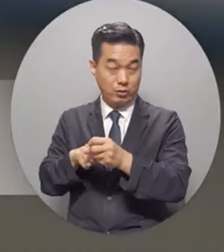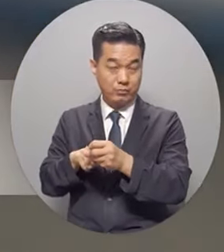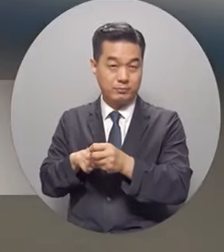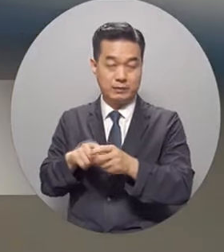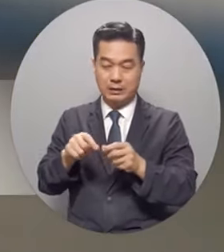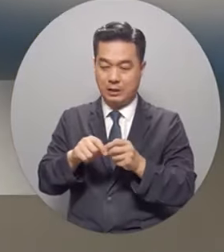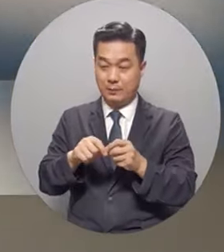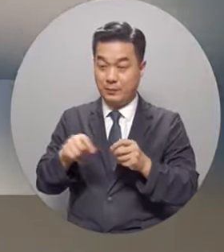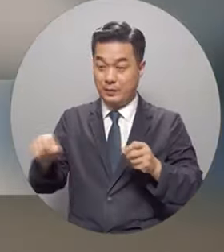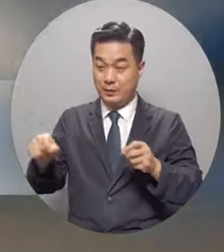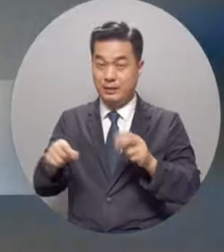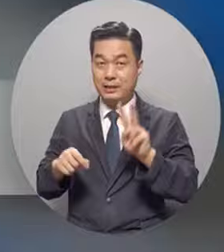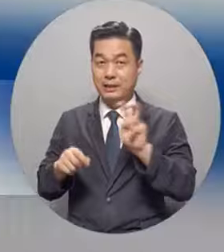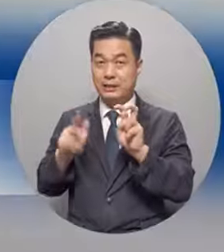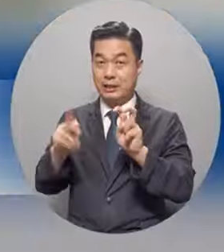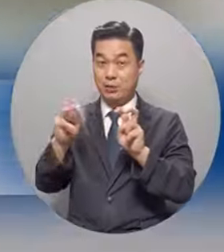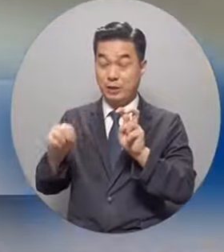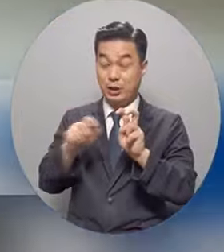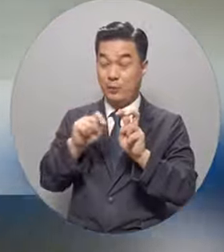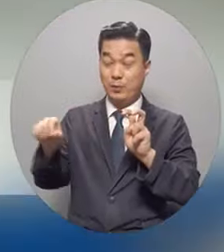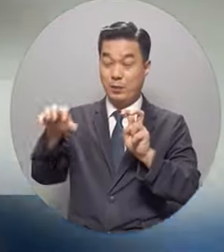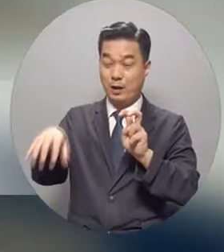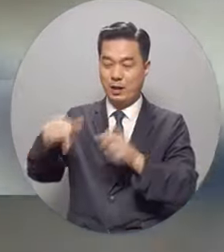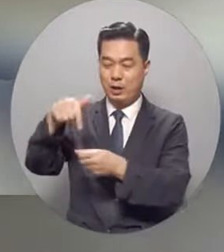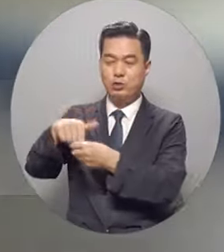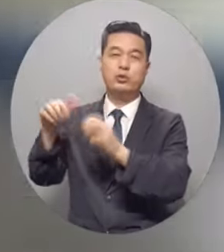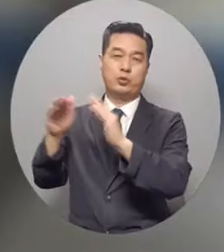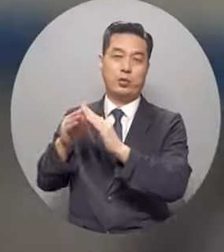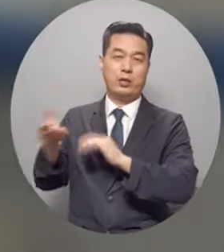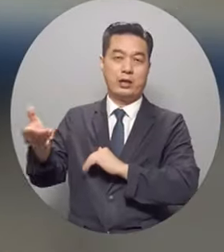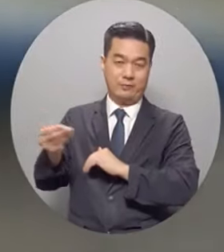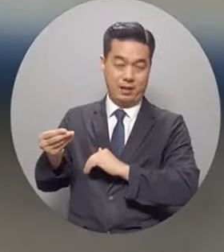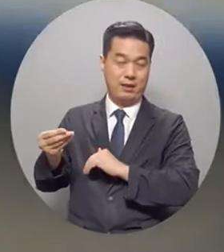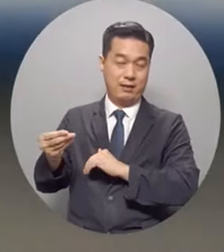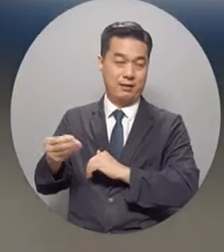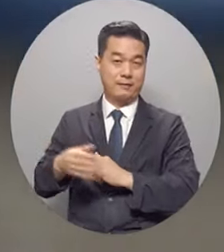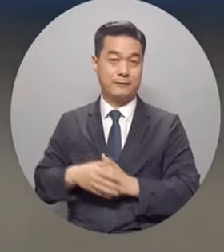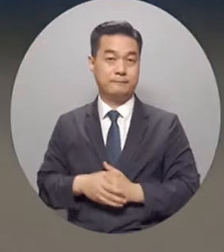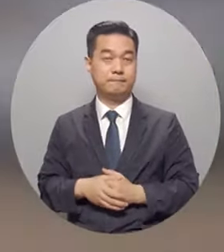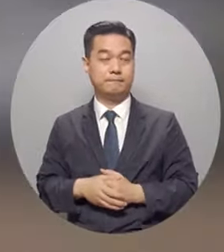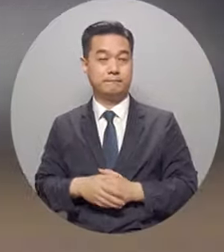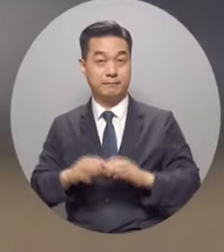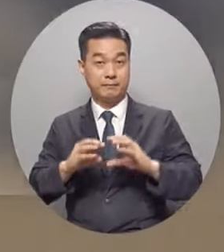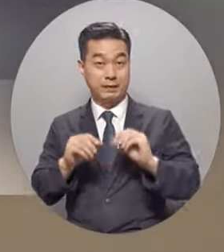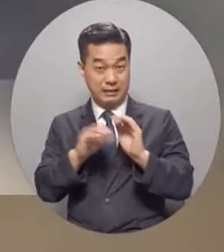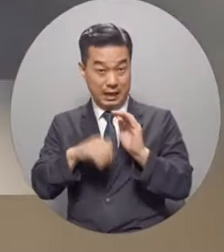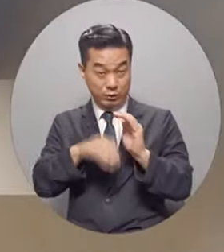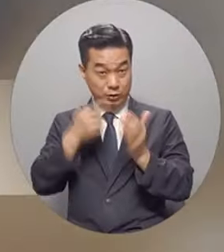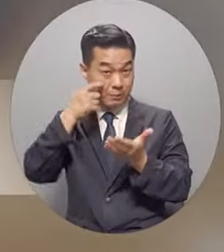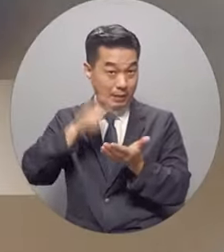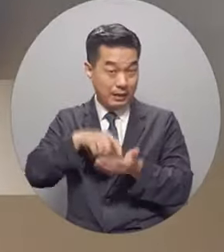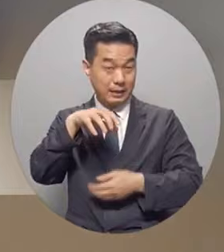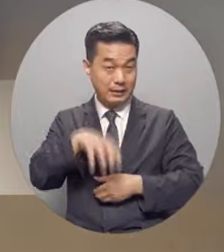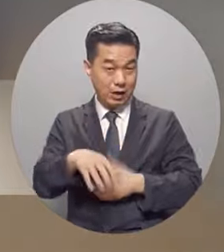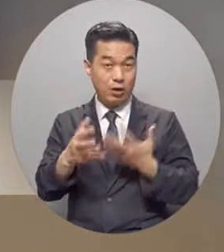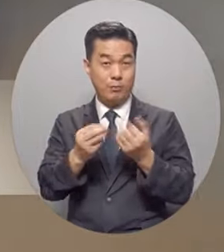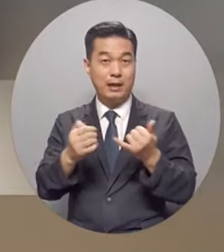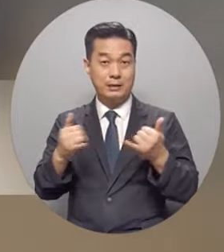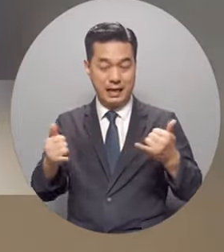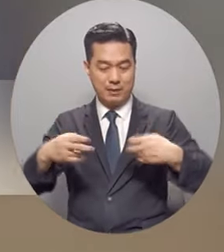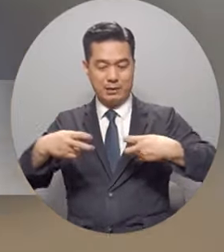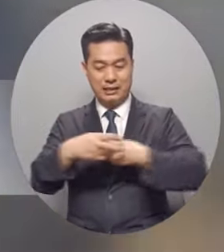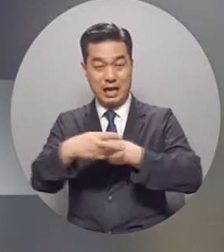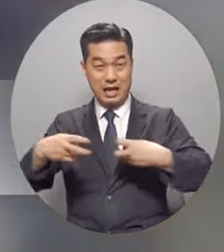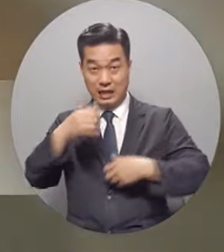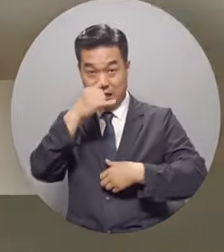현장에서 약 20km 떨어진 주유소까지 임대했다 그이 발견된 장소는 많은 사람과 차량이